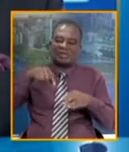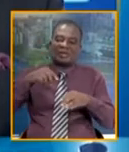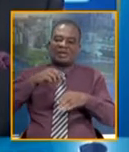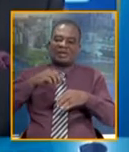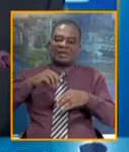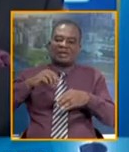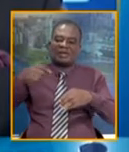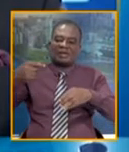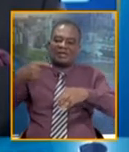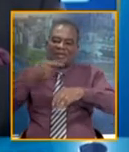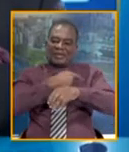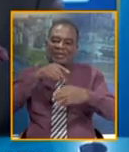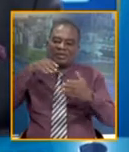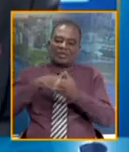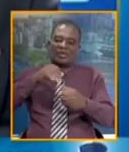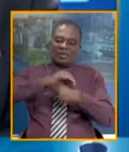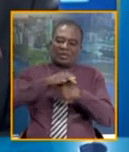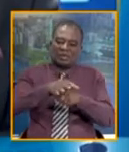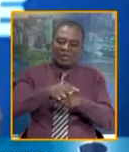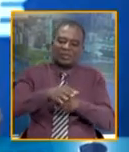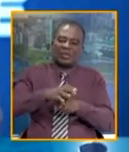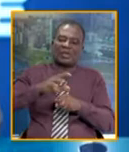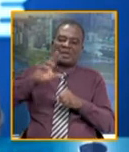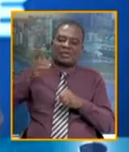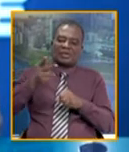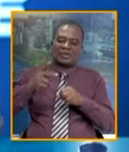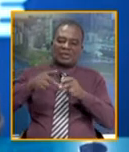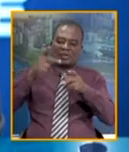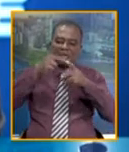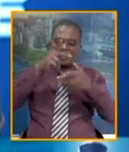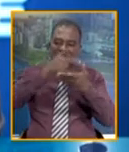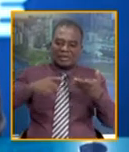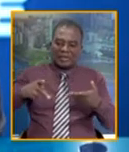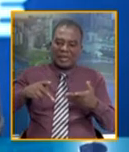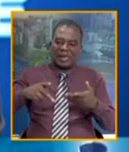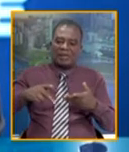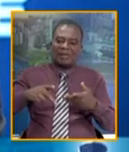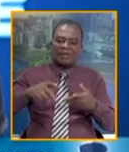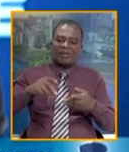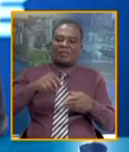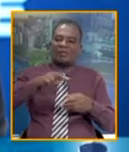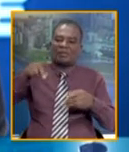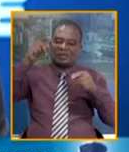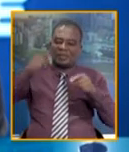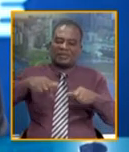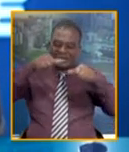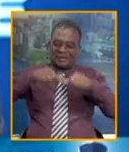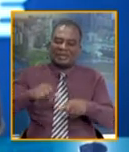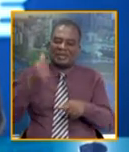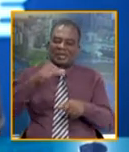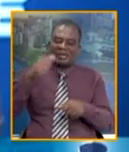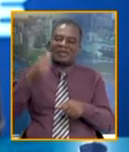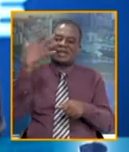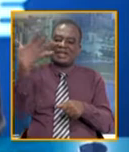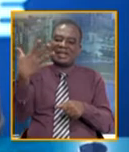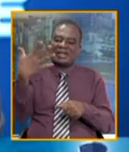Et la dernière étape est une phase d'observation. Après chaque vaccination, vous devez rester 15 minutes dans l'enceinte,